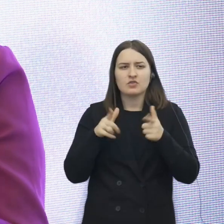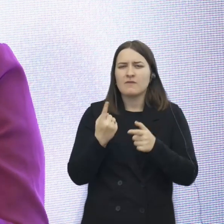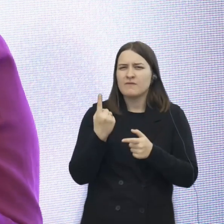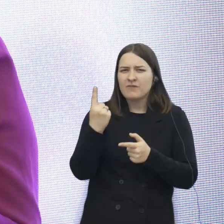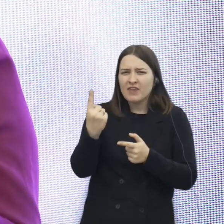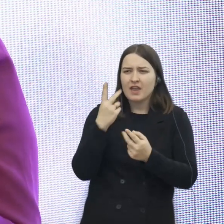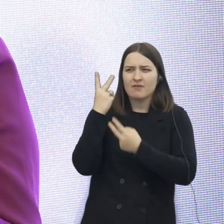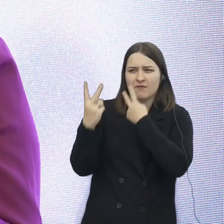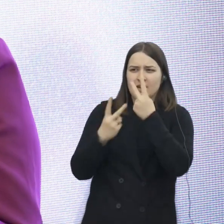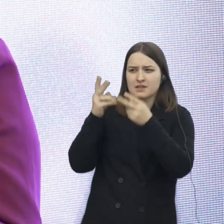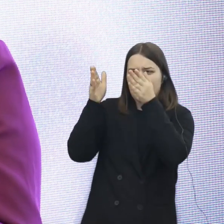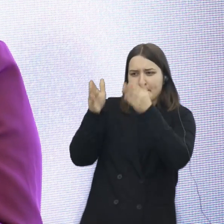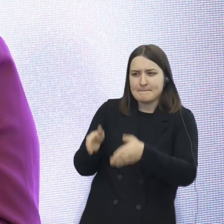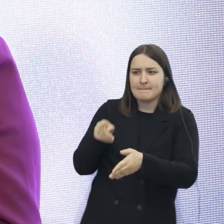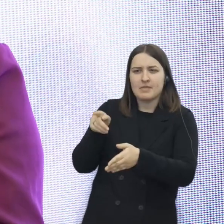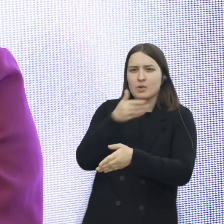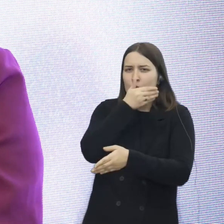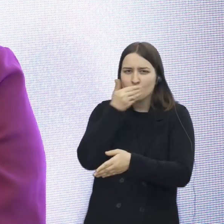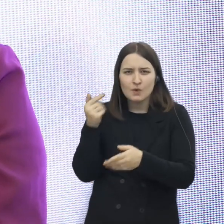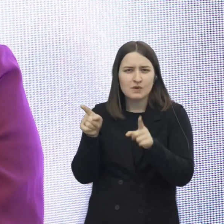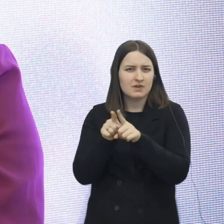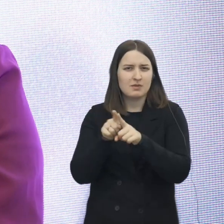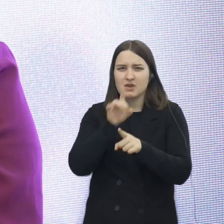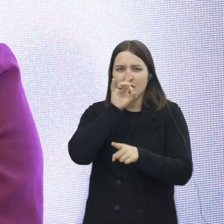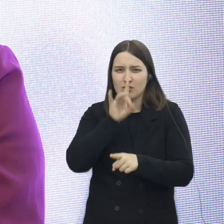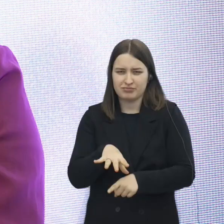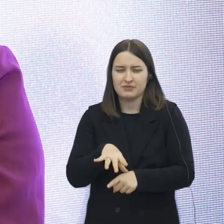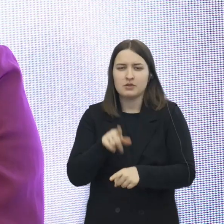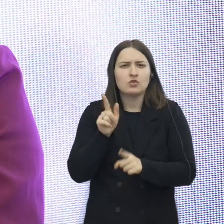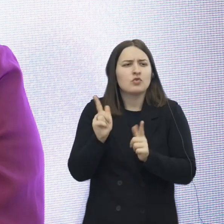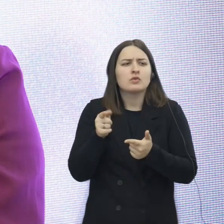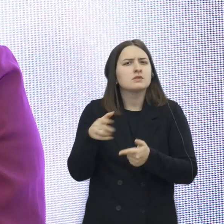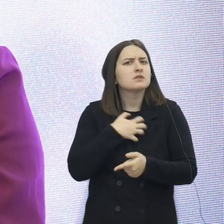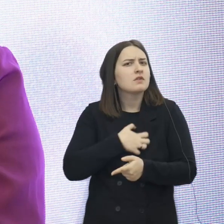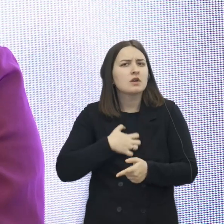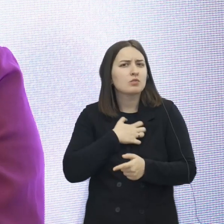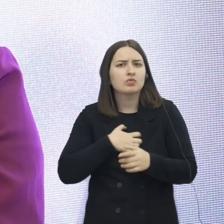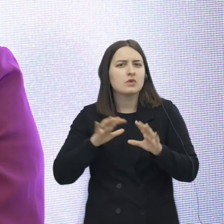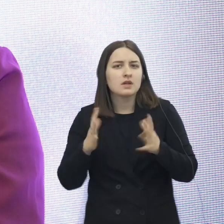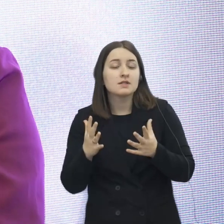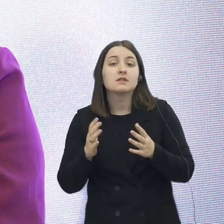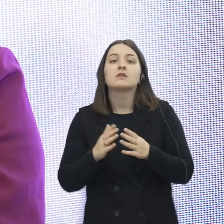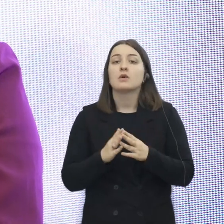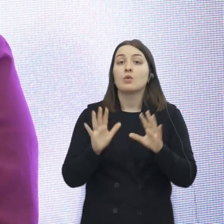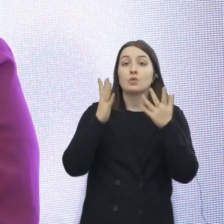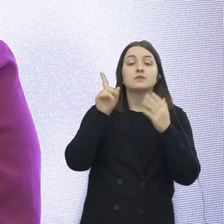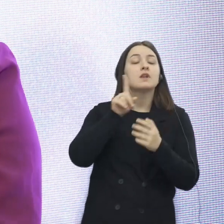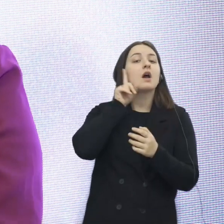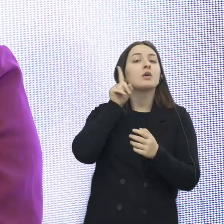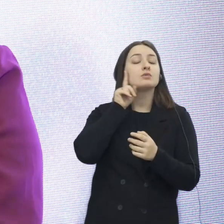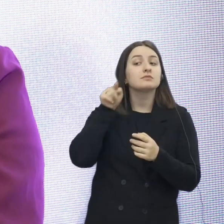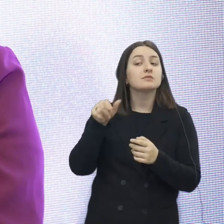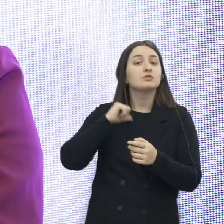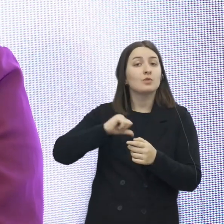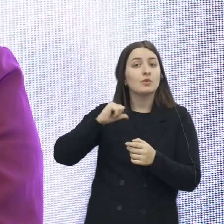įvaizdžio nėra ir turbūt negali būti, kaip ir bet kur. Čia yra svarbu tai, kad kai mes kalbam apie jaunus žmonės, jie yra